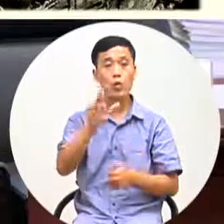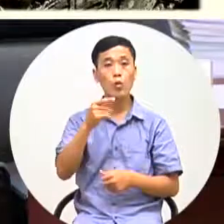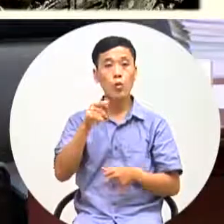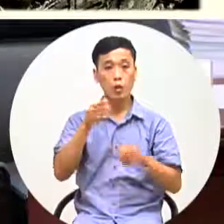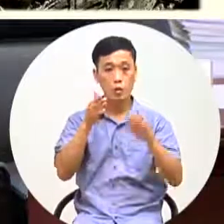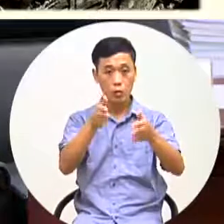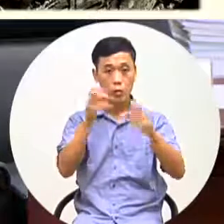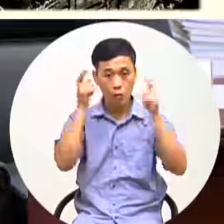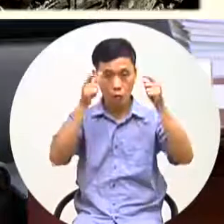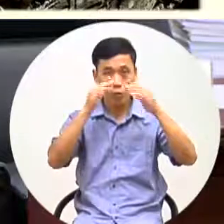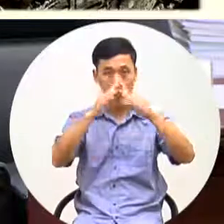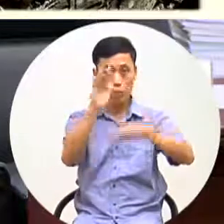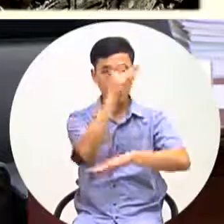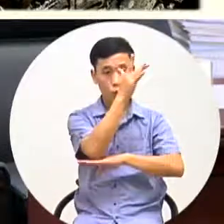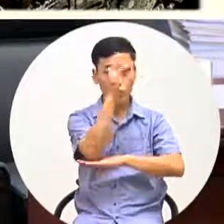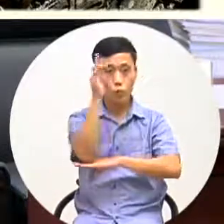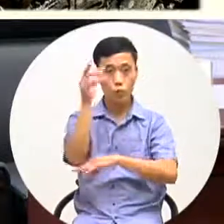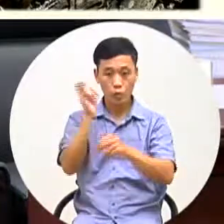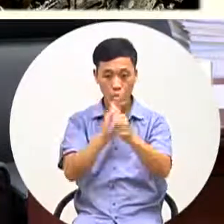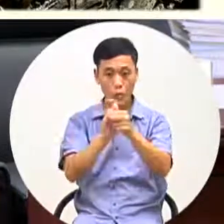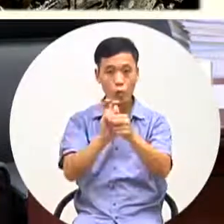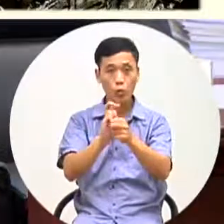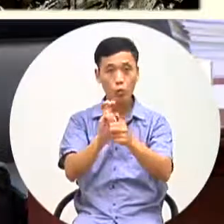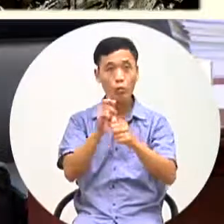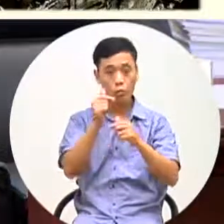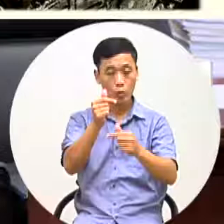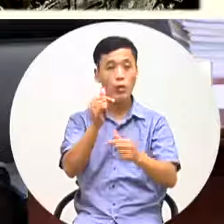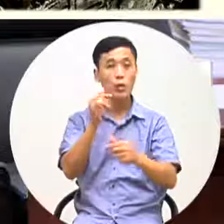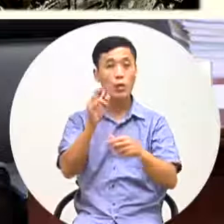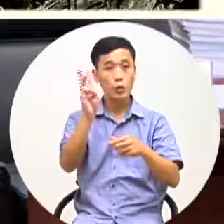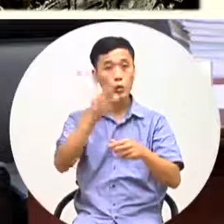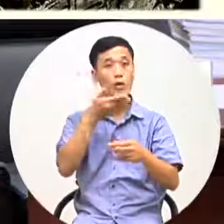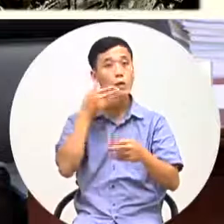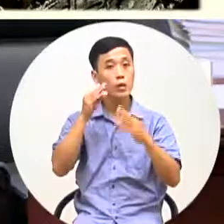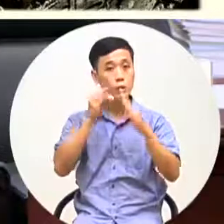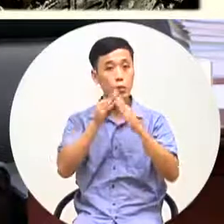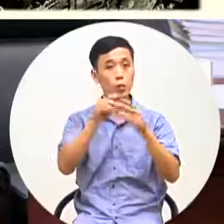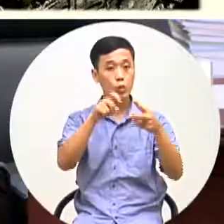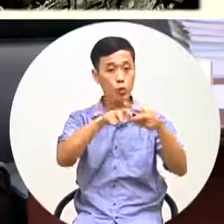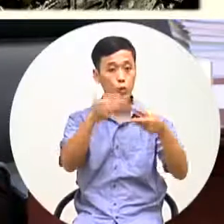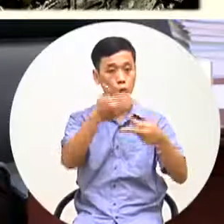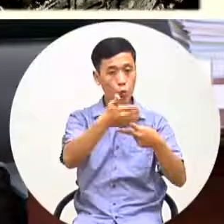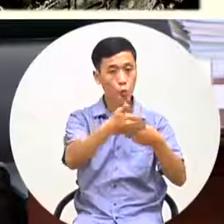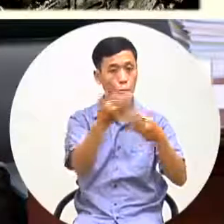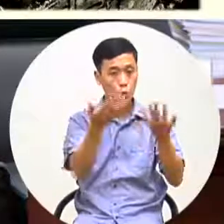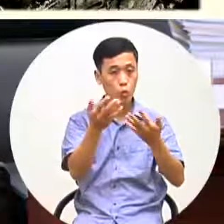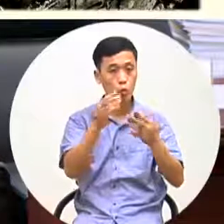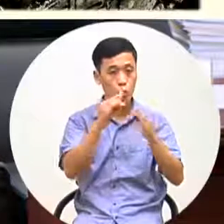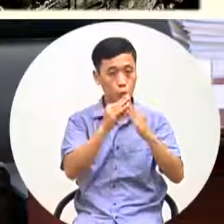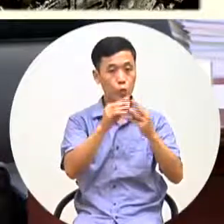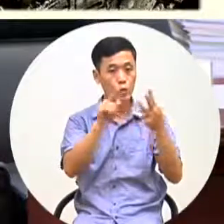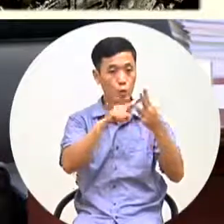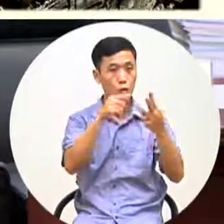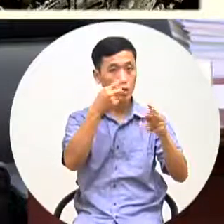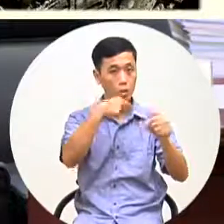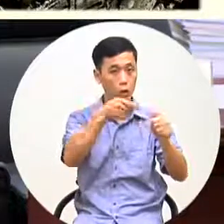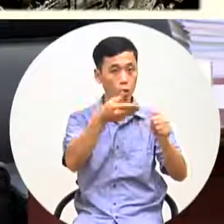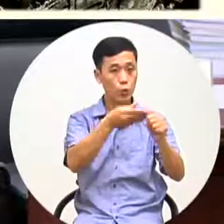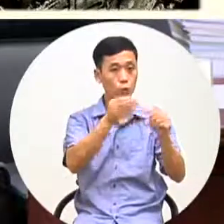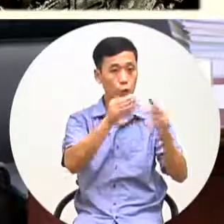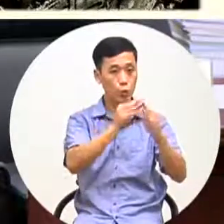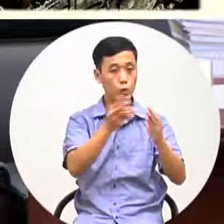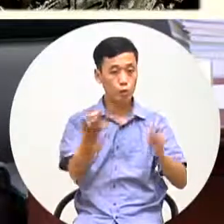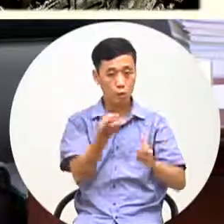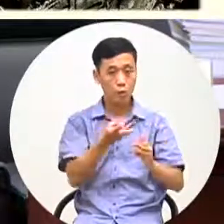局、哦，那公务局、教育局，只要是树木的部分，大家都要把他的资料送上来。